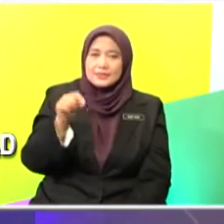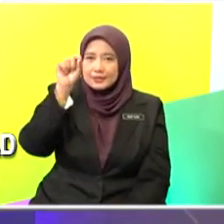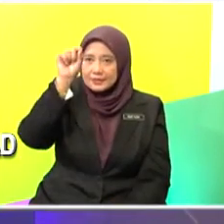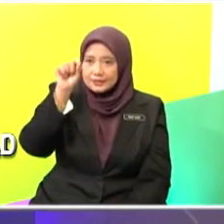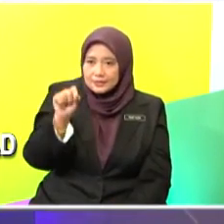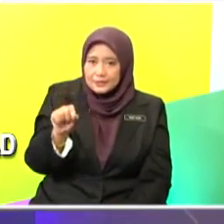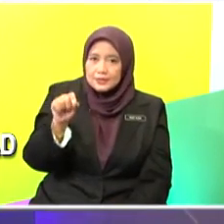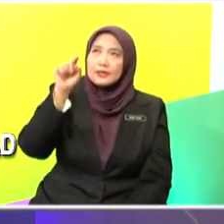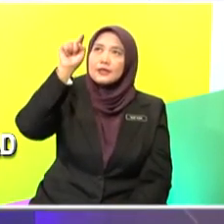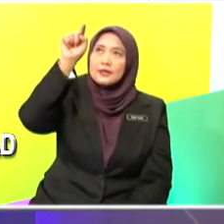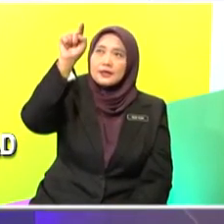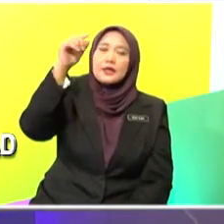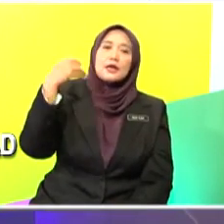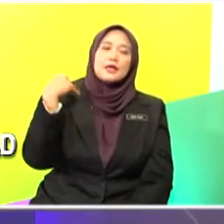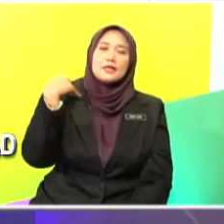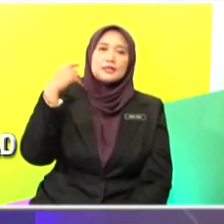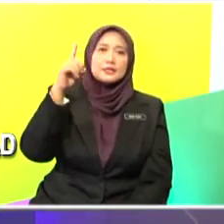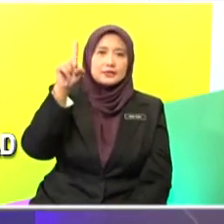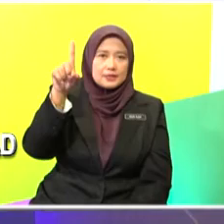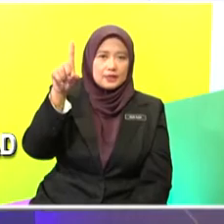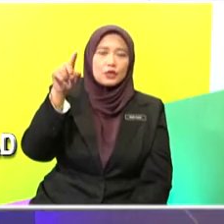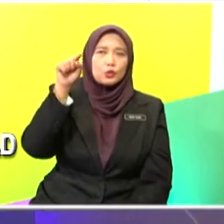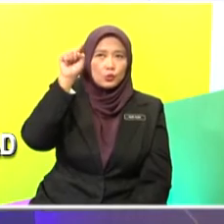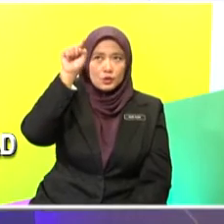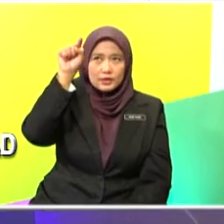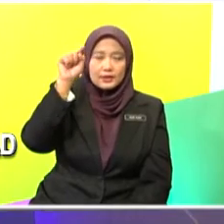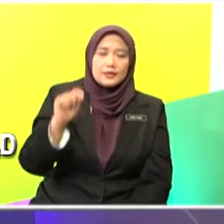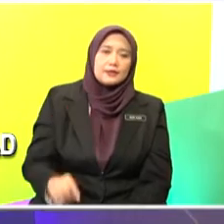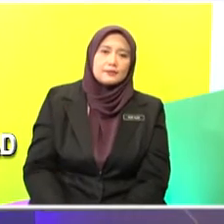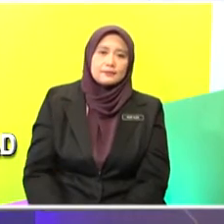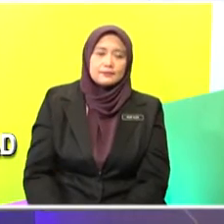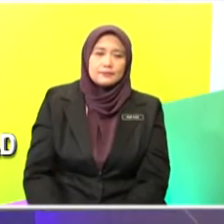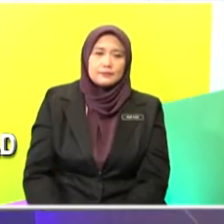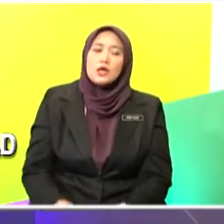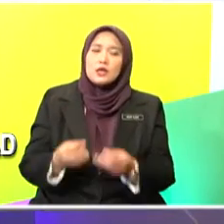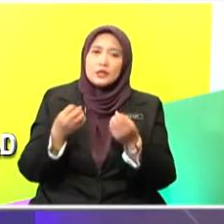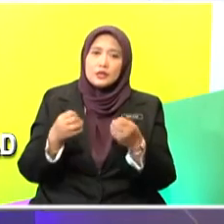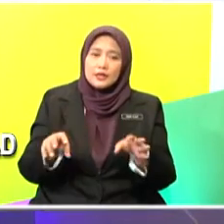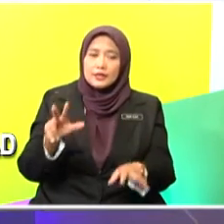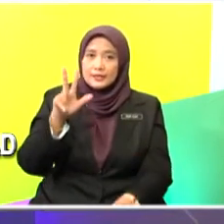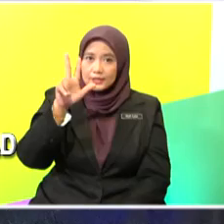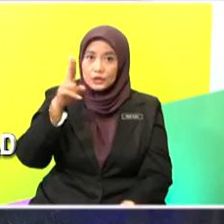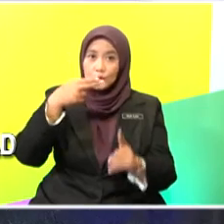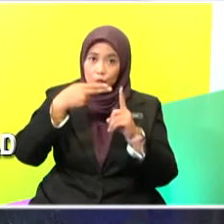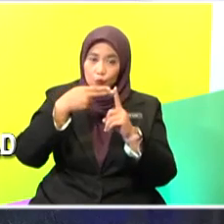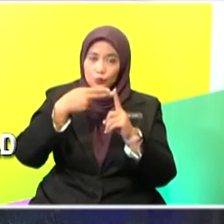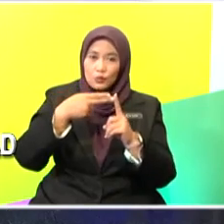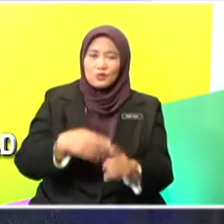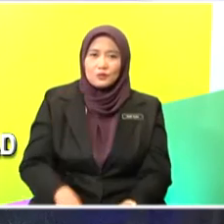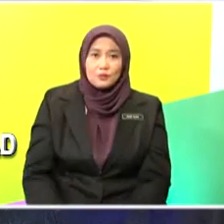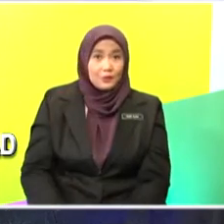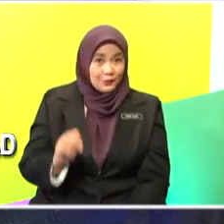satu mata. Okey. Dah tiga huruf, cikgu. Senang tak? Senang,